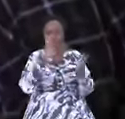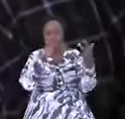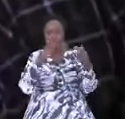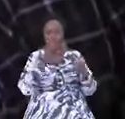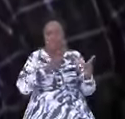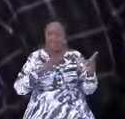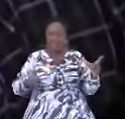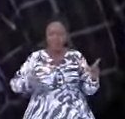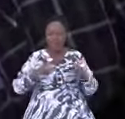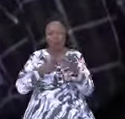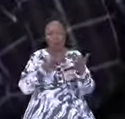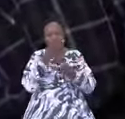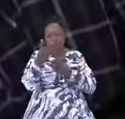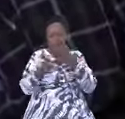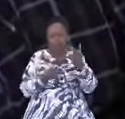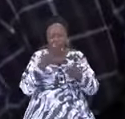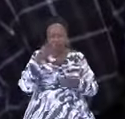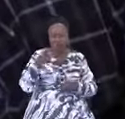suivant